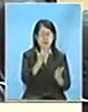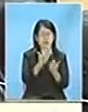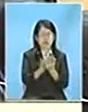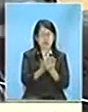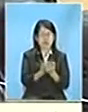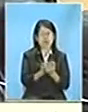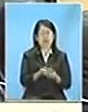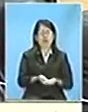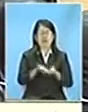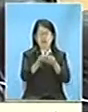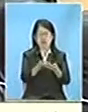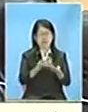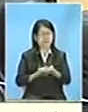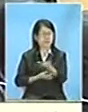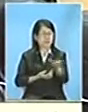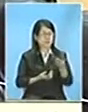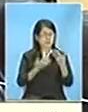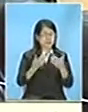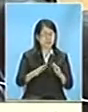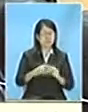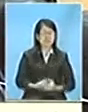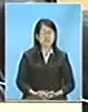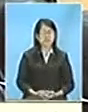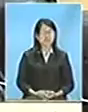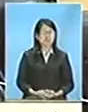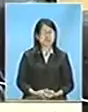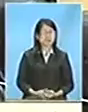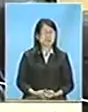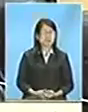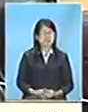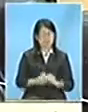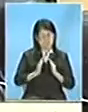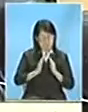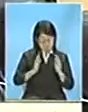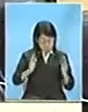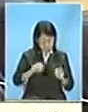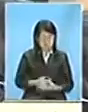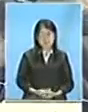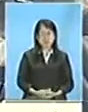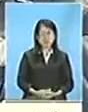การได้นำเสนอสมาชิกวุฒิสภาทุกท่านแล้วขอขอบพระคุณค่ะ